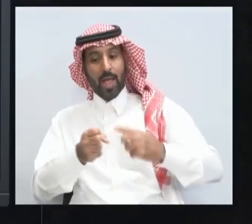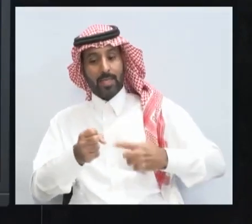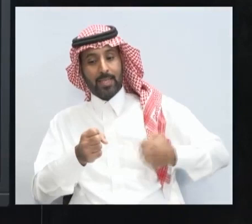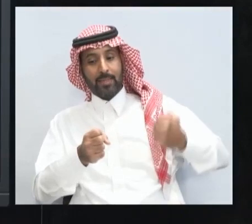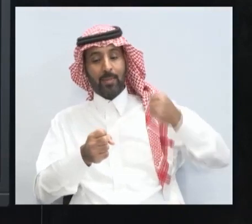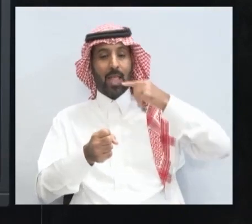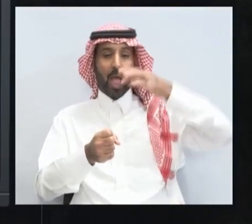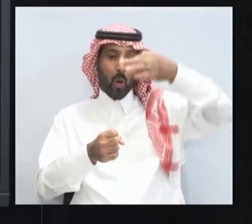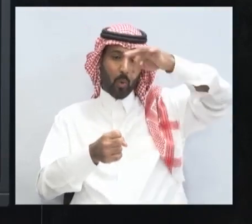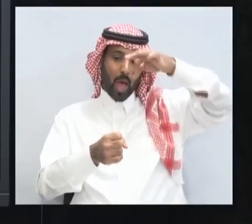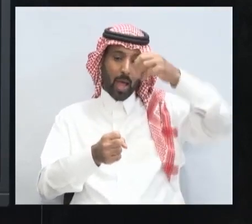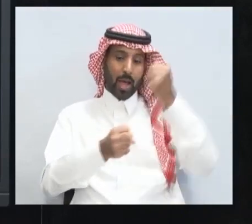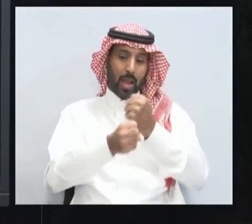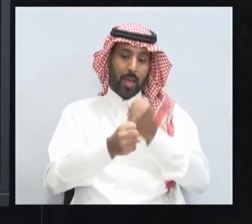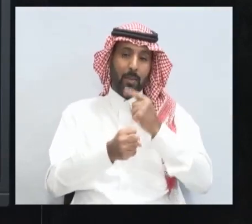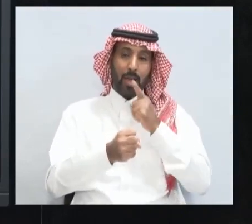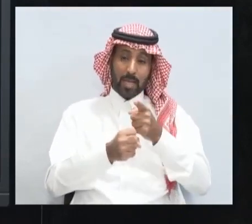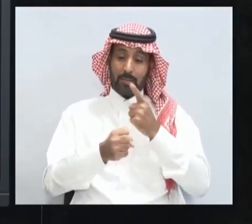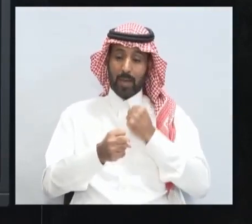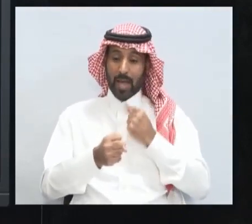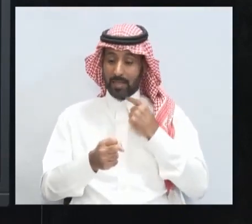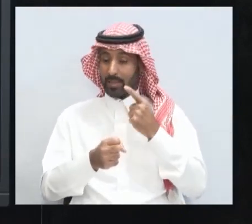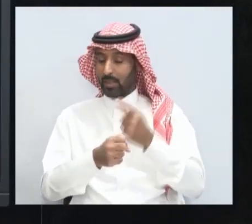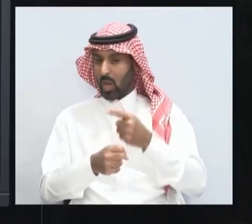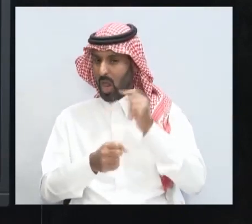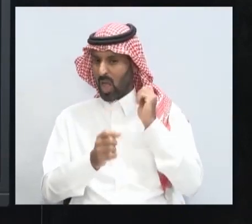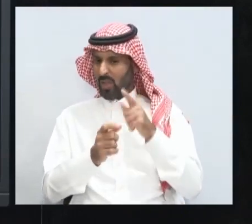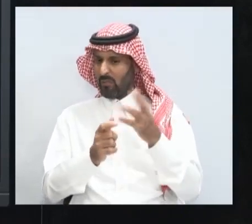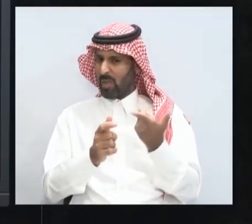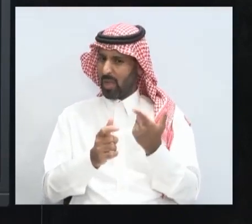العمل حسب حاجتك والغرب